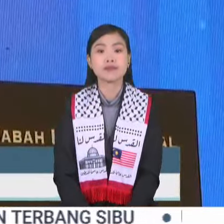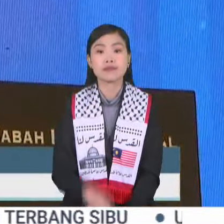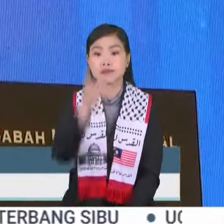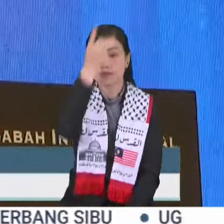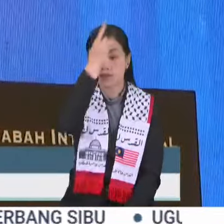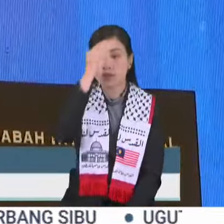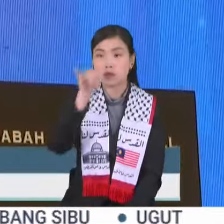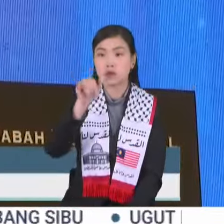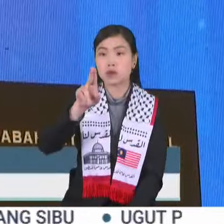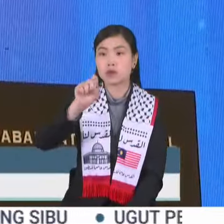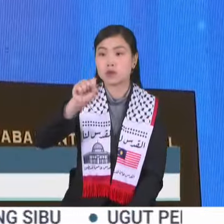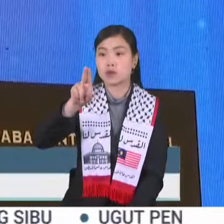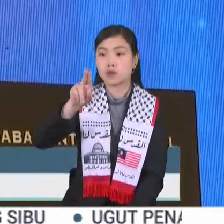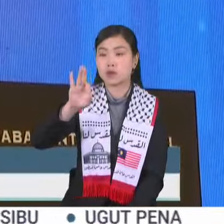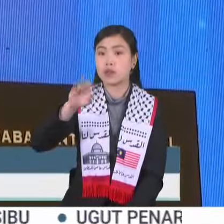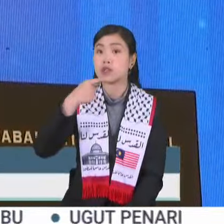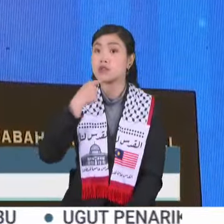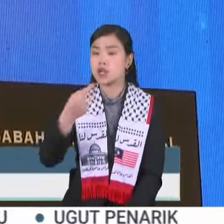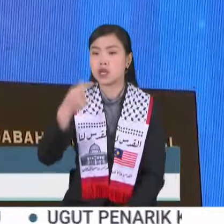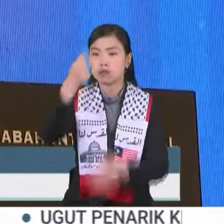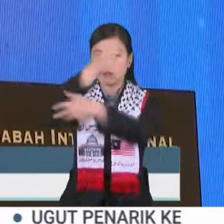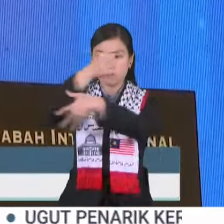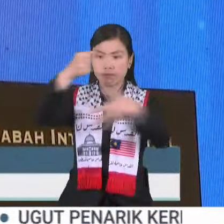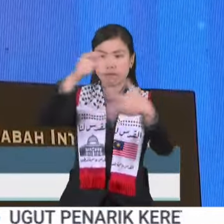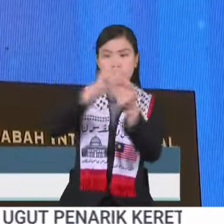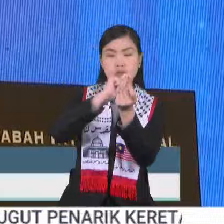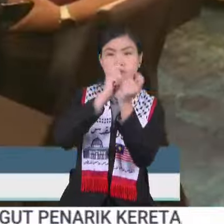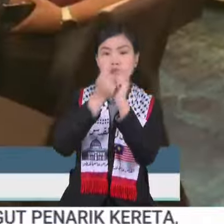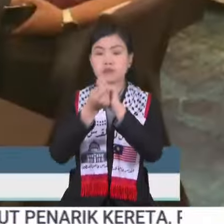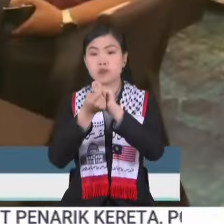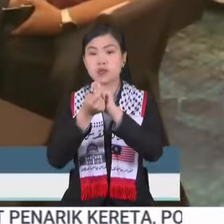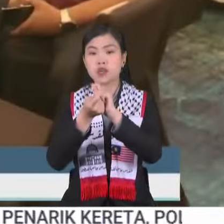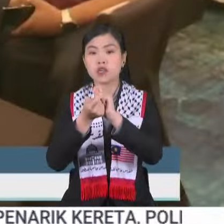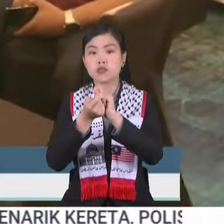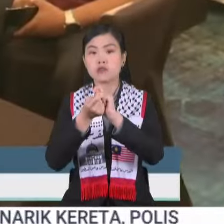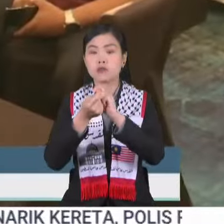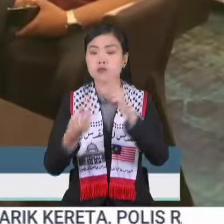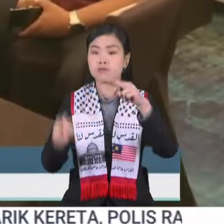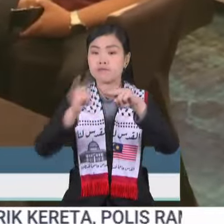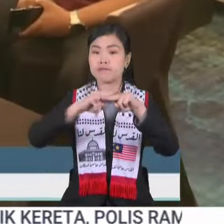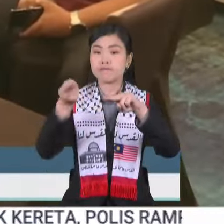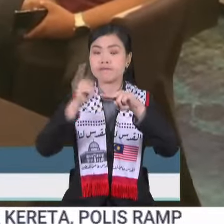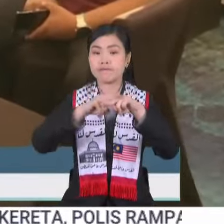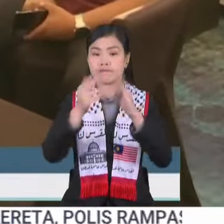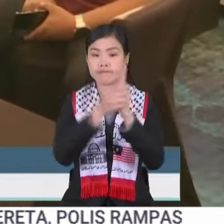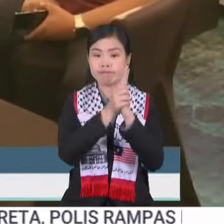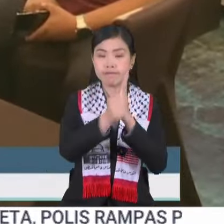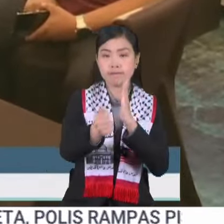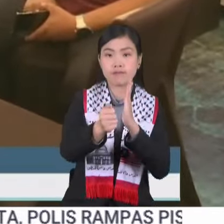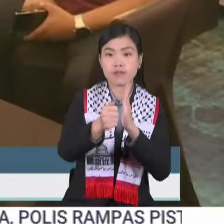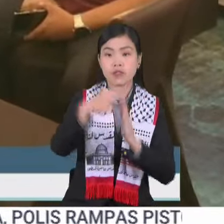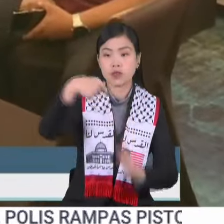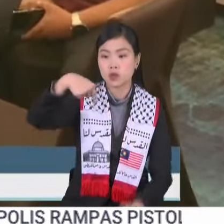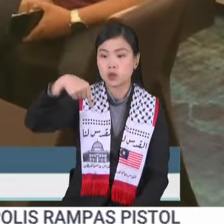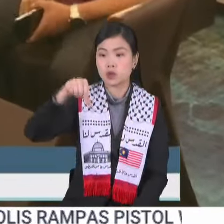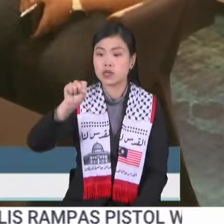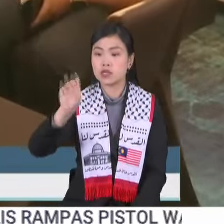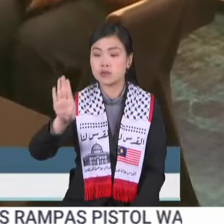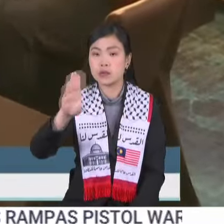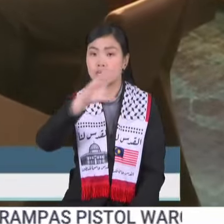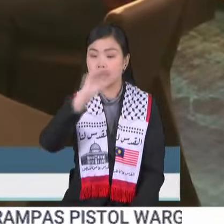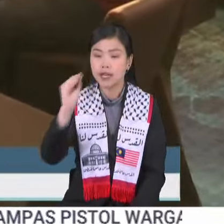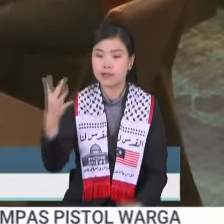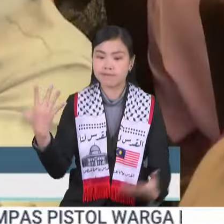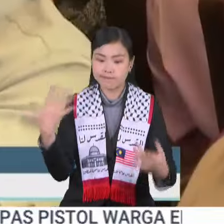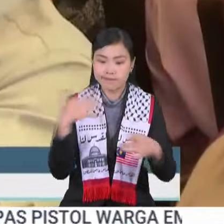Datuk Dr yusof berkata penyusunan semula ini bagi memaksimumkan prestasi qsb dengan menerapkan amalan tadbir urus